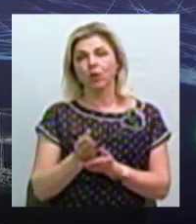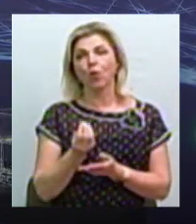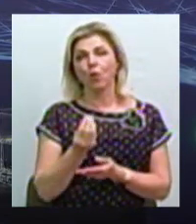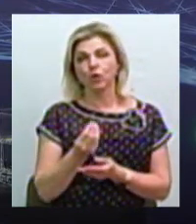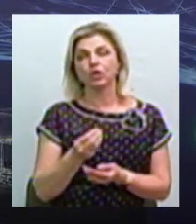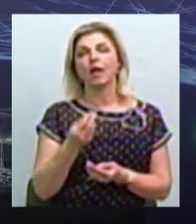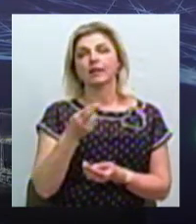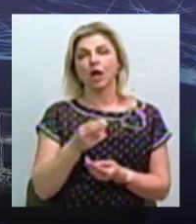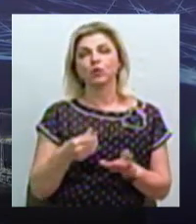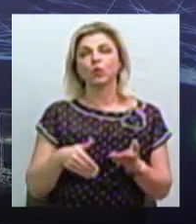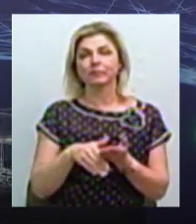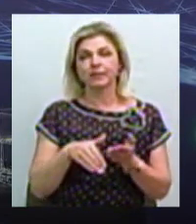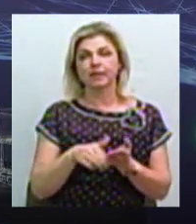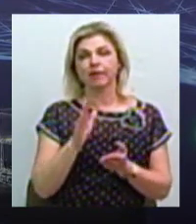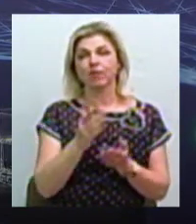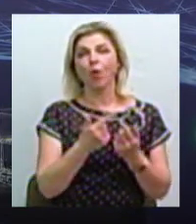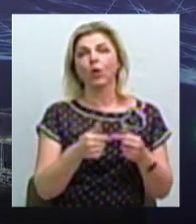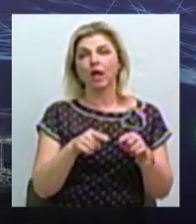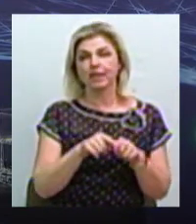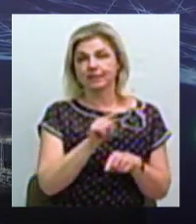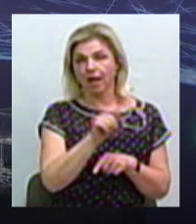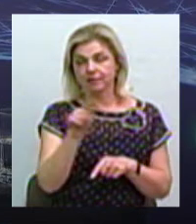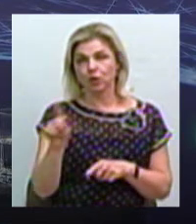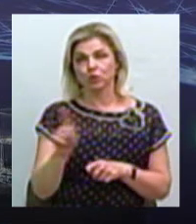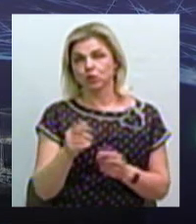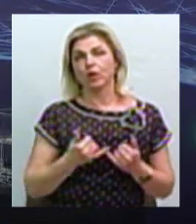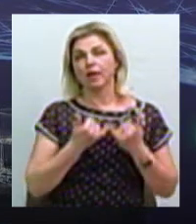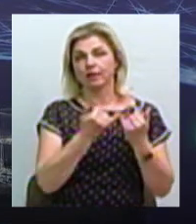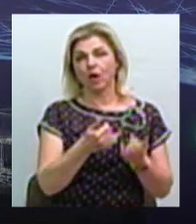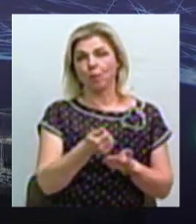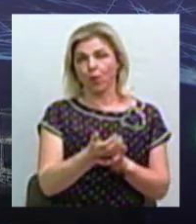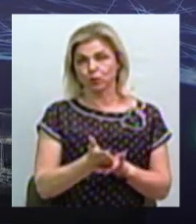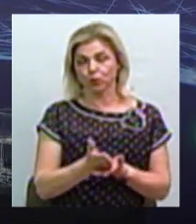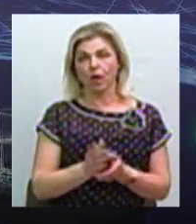призначеної субсидії в організації, що надають послуги. Які зміни